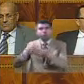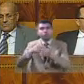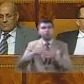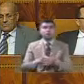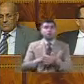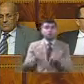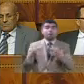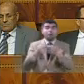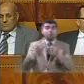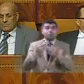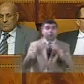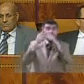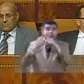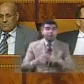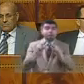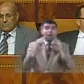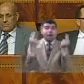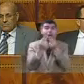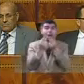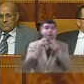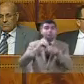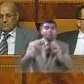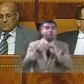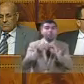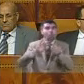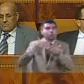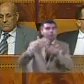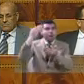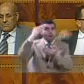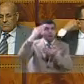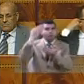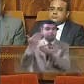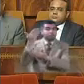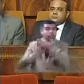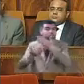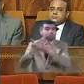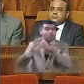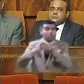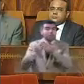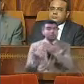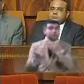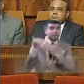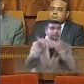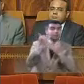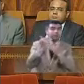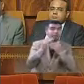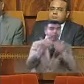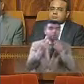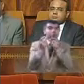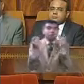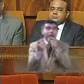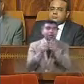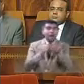الأزمة المالية والاقتصادية العالمية أدت إلى تراجع الموجودات الخارجية وارتفاع حاجيات تمويل الاقتصاد